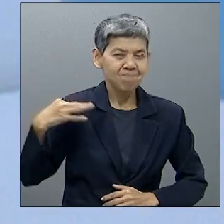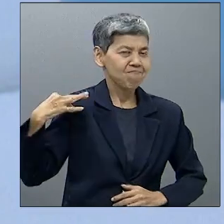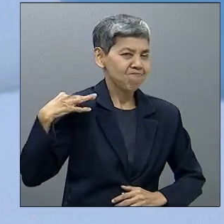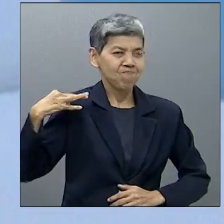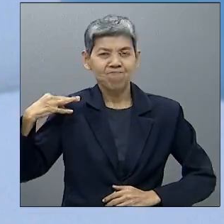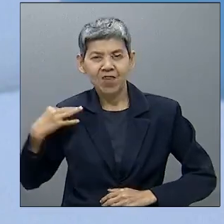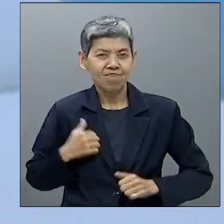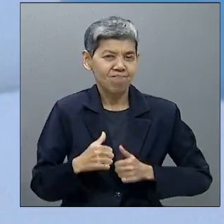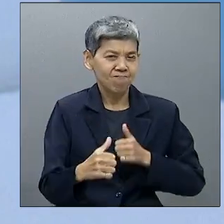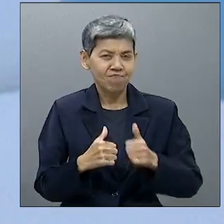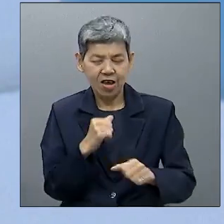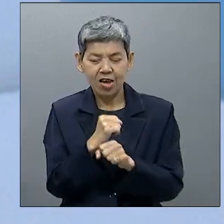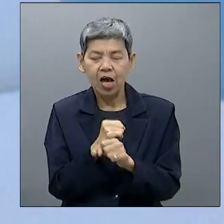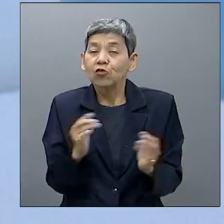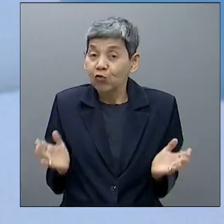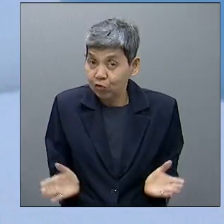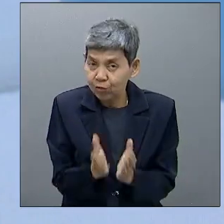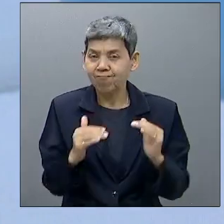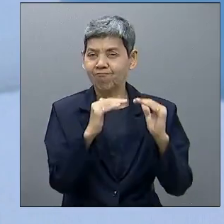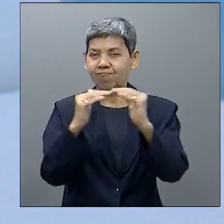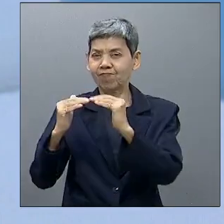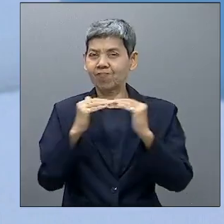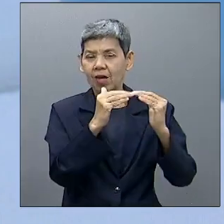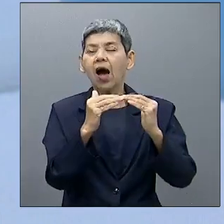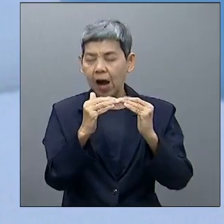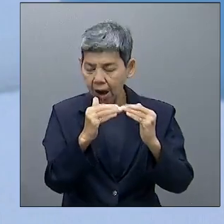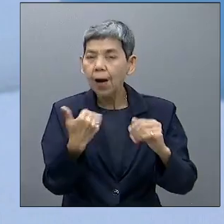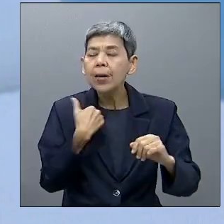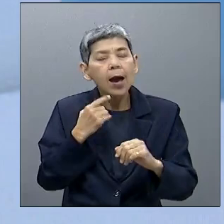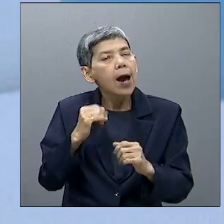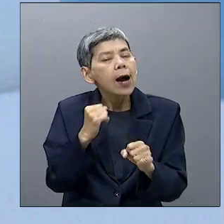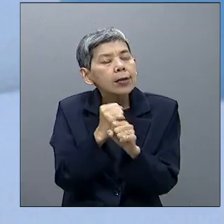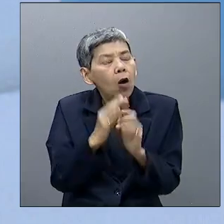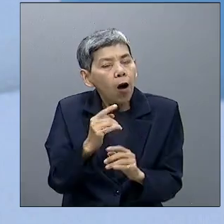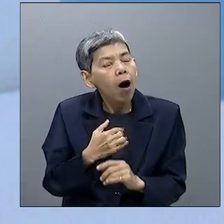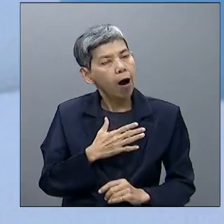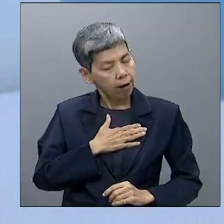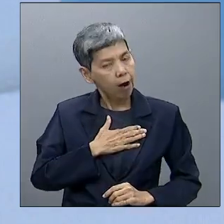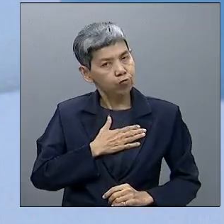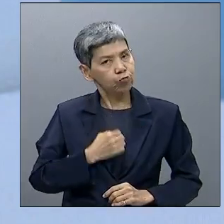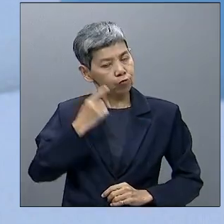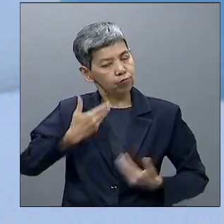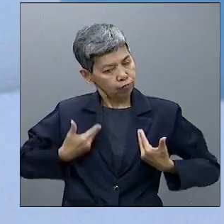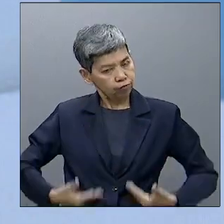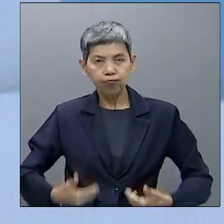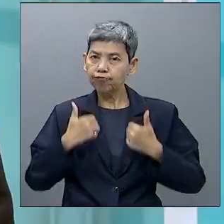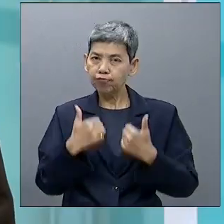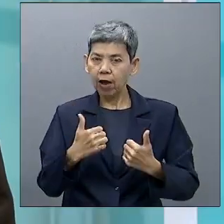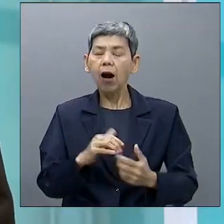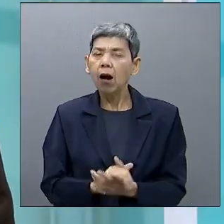ารถเป็นพื้นที่ในการส่งเสริมความเท่าเทียมกันแล้วก็เป็นพื้นที่ในการจุดประกายให้หลายคนหันมาเห็นคุณค่าในตัวเองใช่ไหมคะพี่